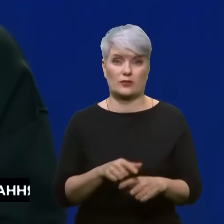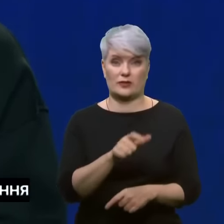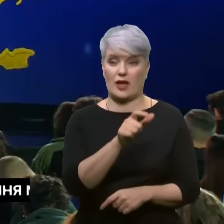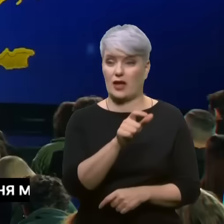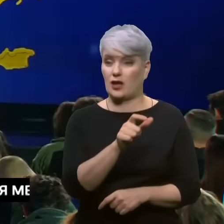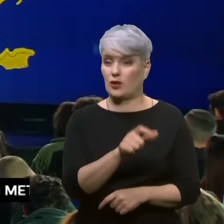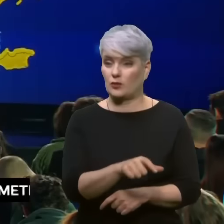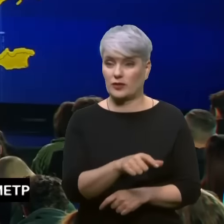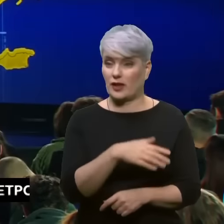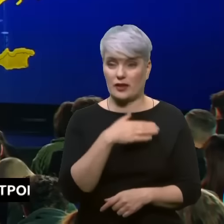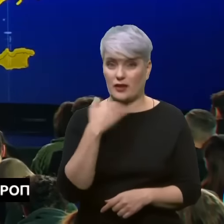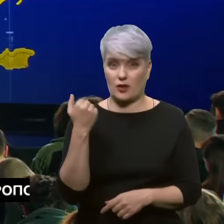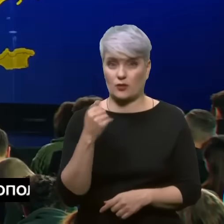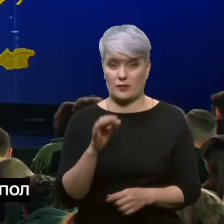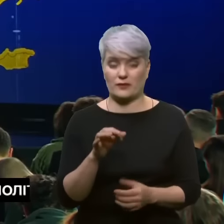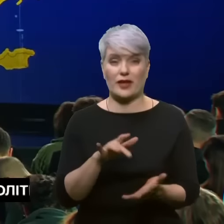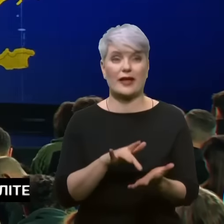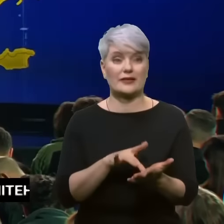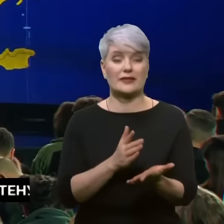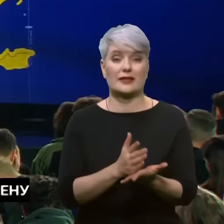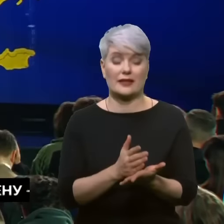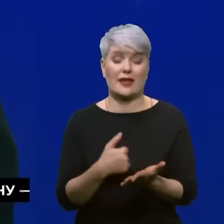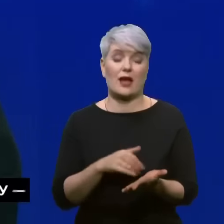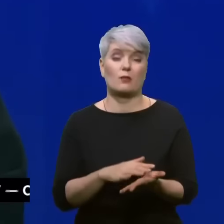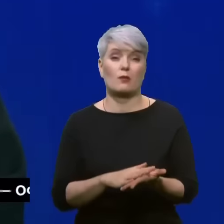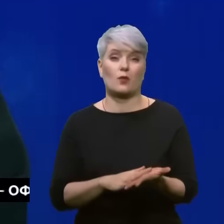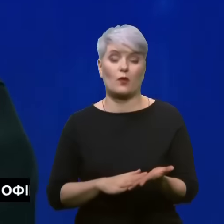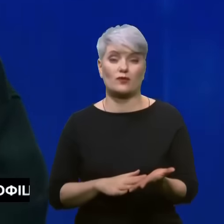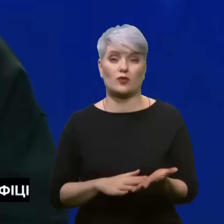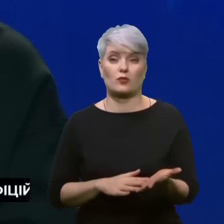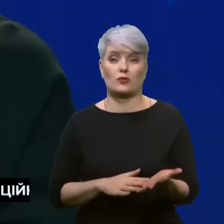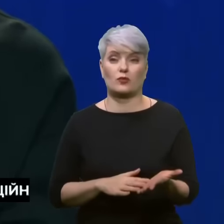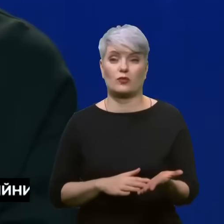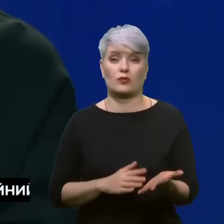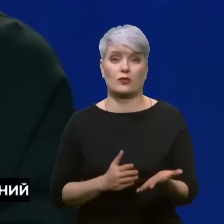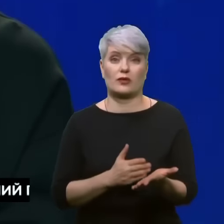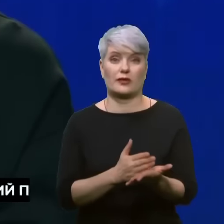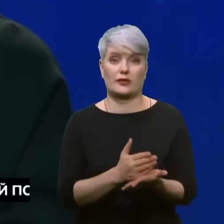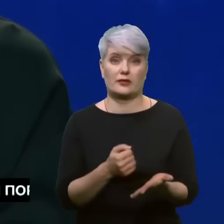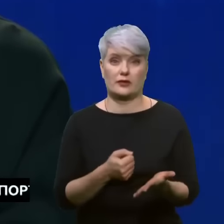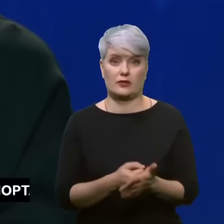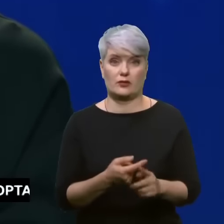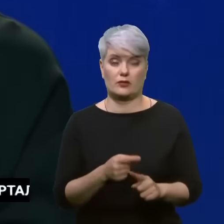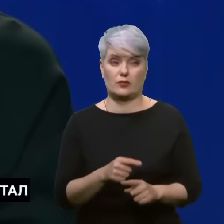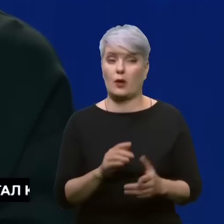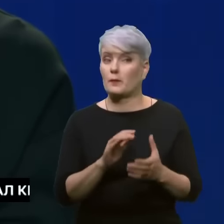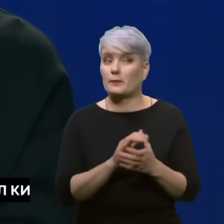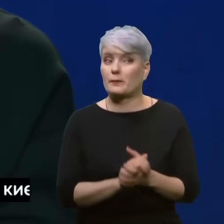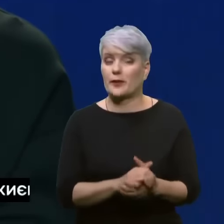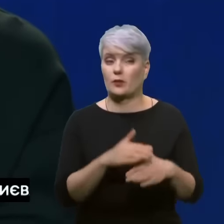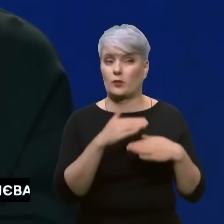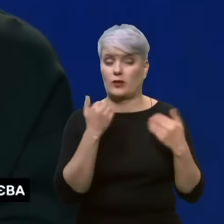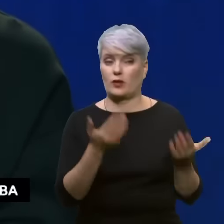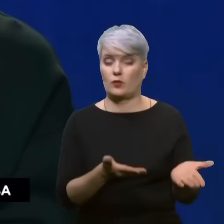Ну, правда? Він же каже, цілі є, ми їх продовжуємо йти до них. Миру не хоче.